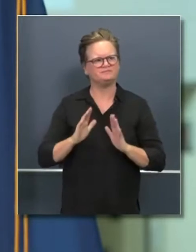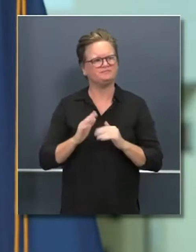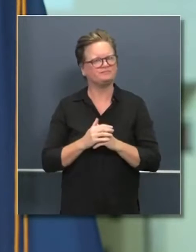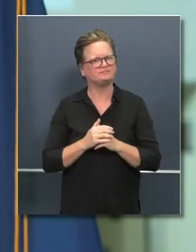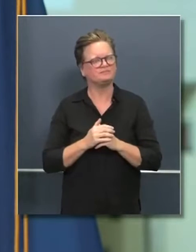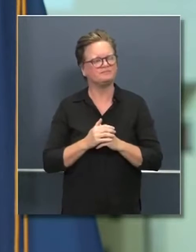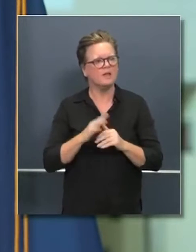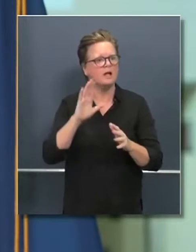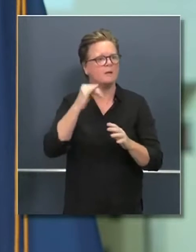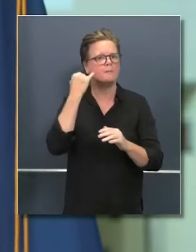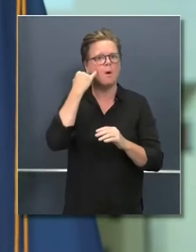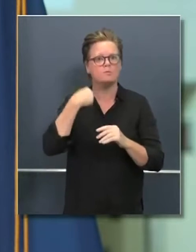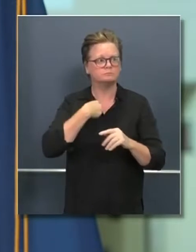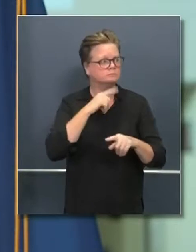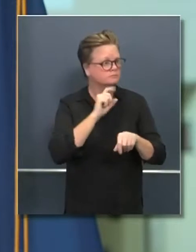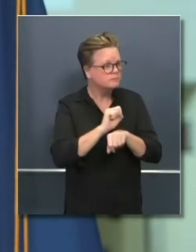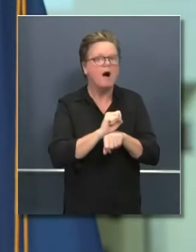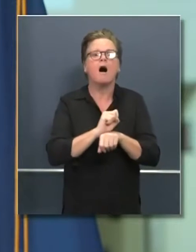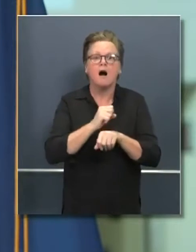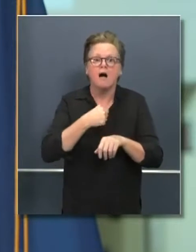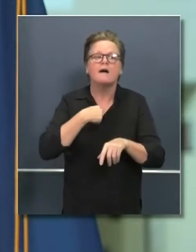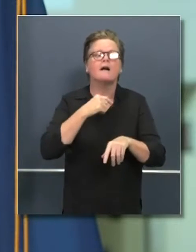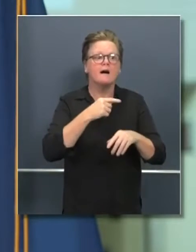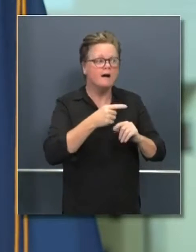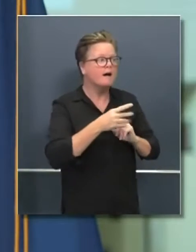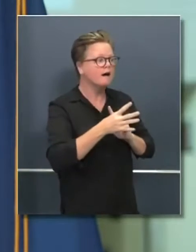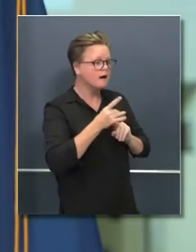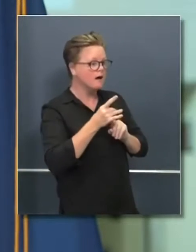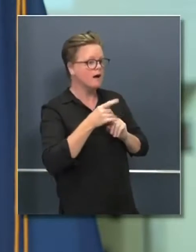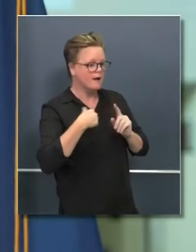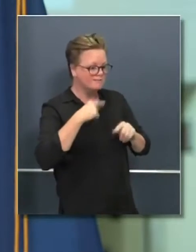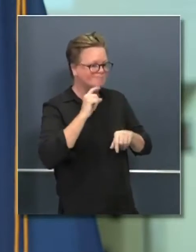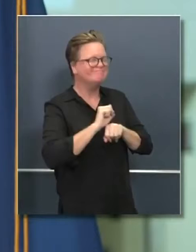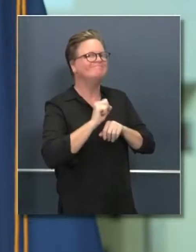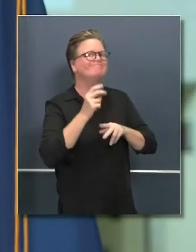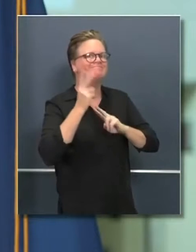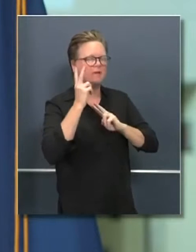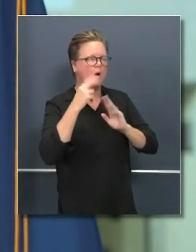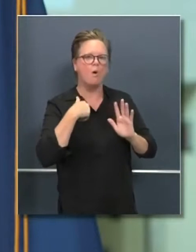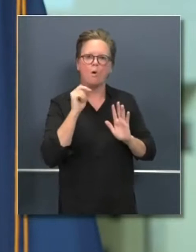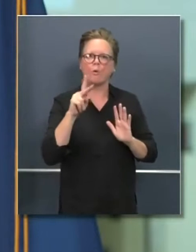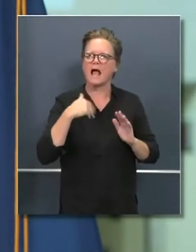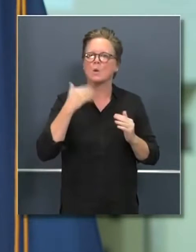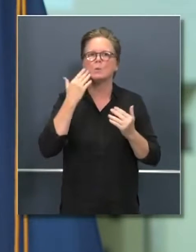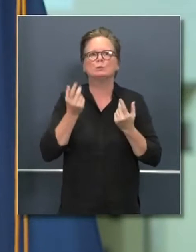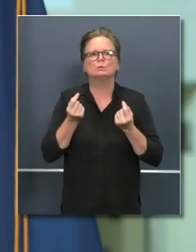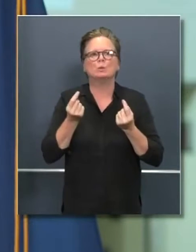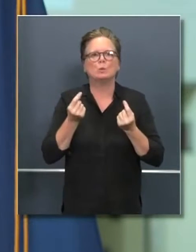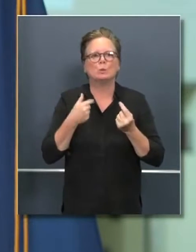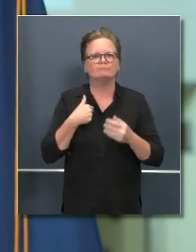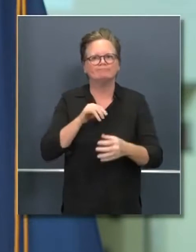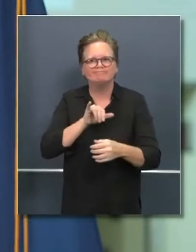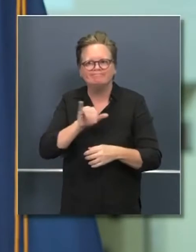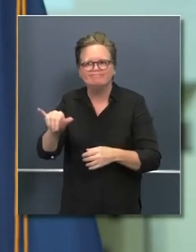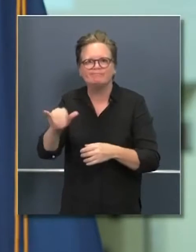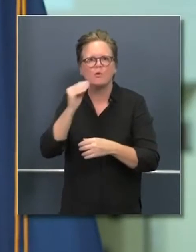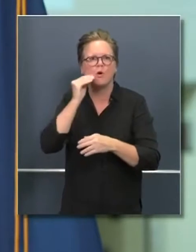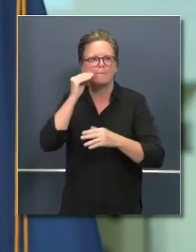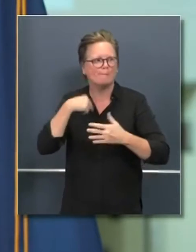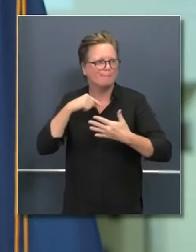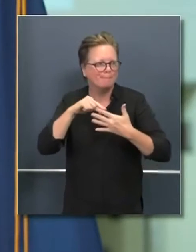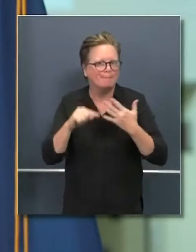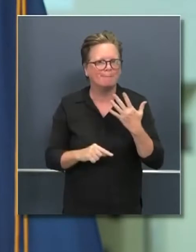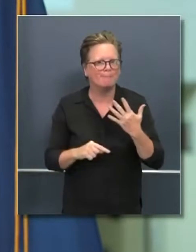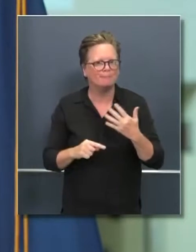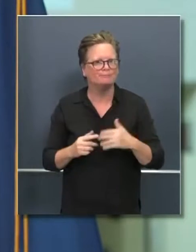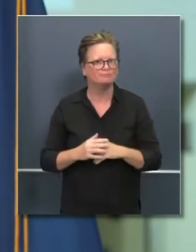nhiều người không chịu đeo khẩu trang khi ra nơi công cộng, nó là một cái rủi ro. Nó rủi ro cho những tiến bộ thật sự mà